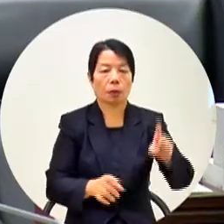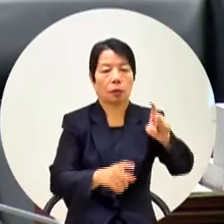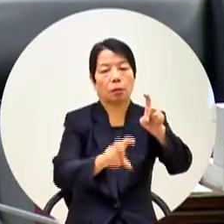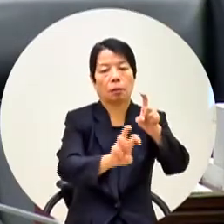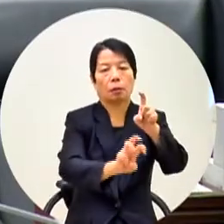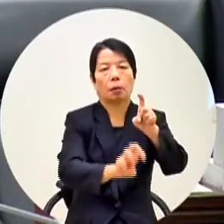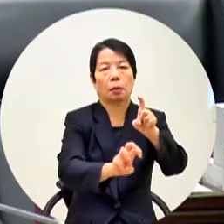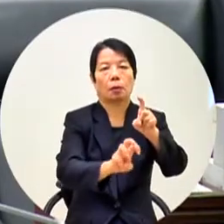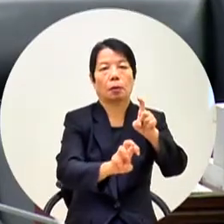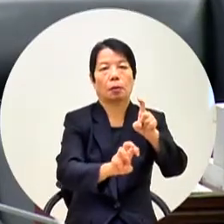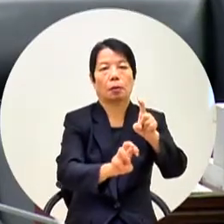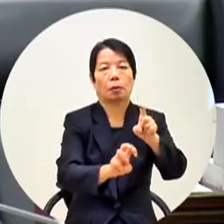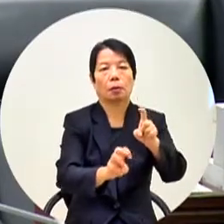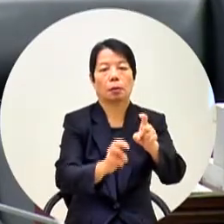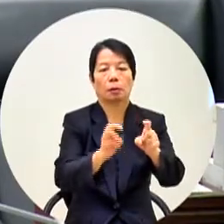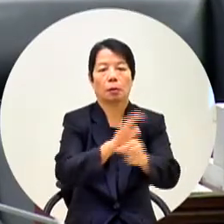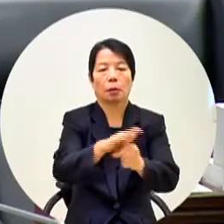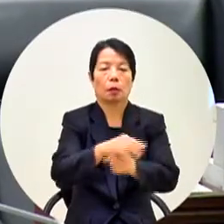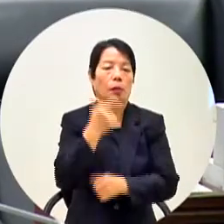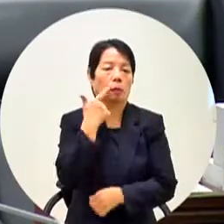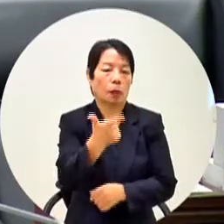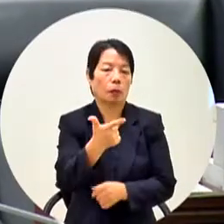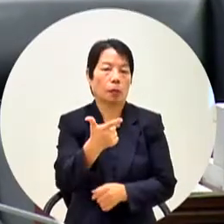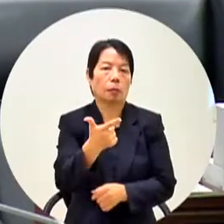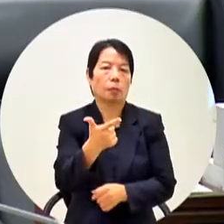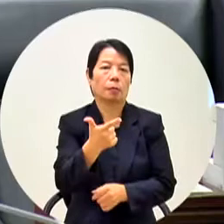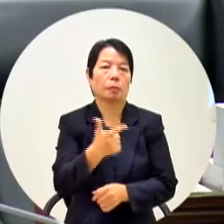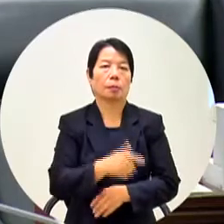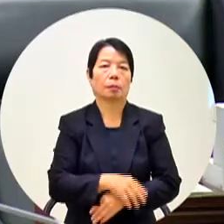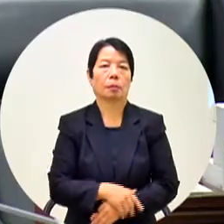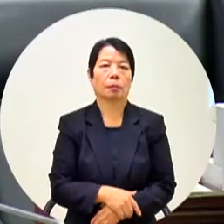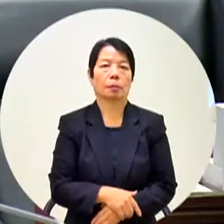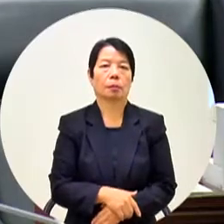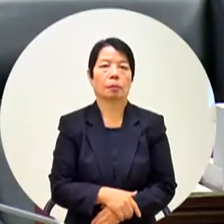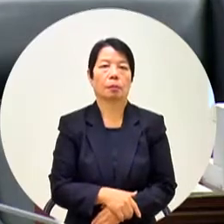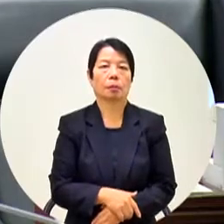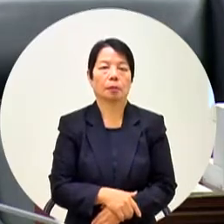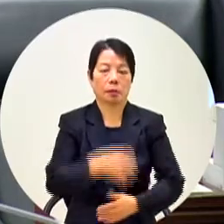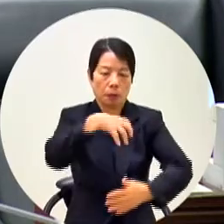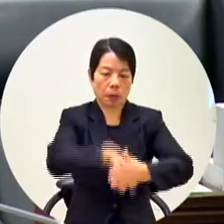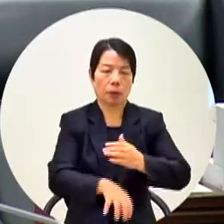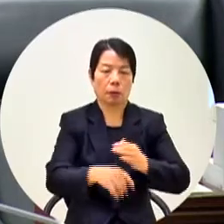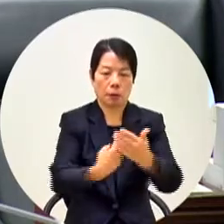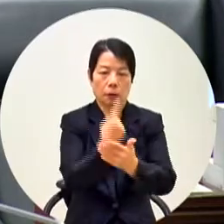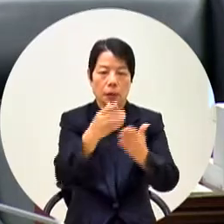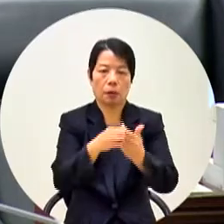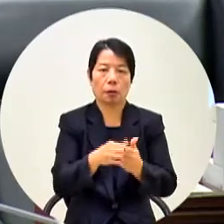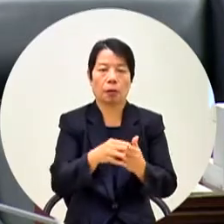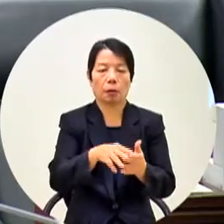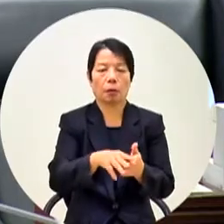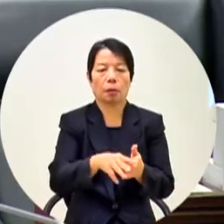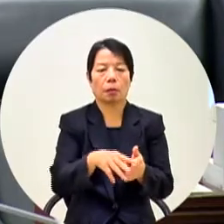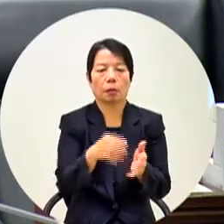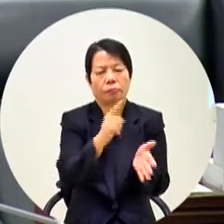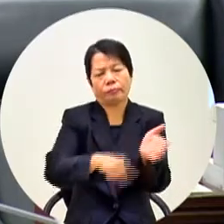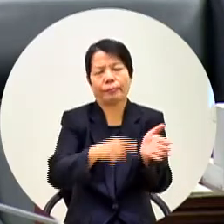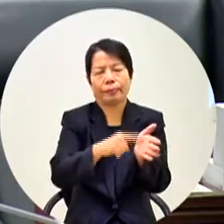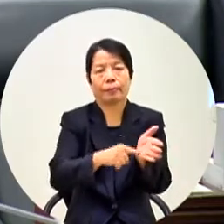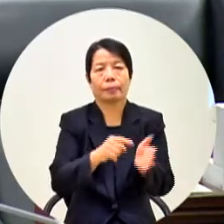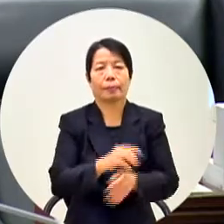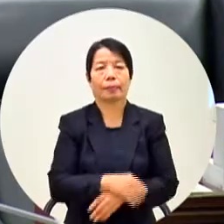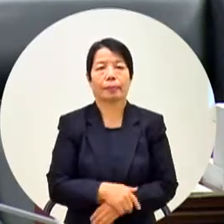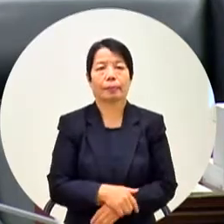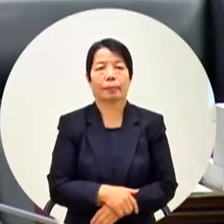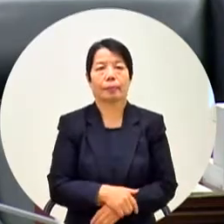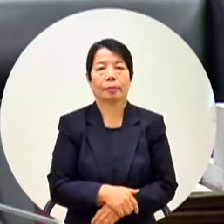10月30号，足足。6个月过一天，内面只是简单，哦，4个